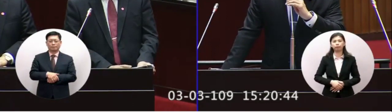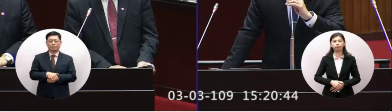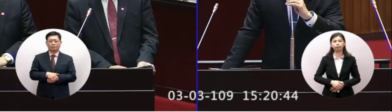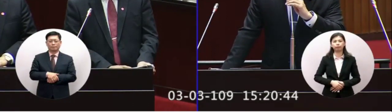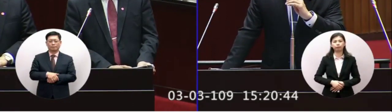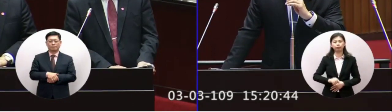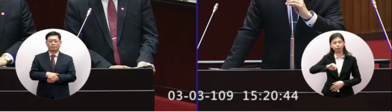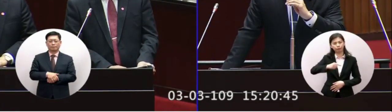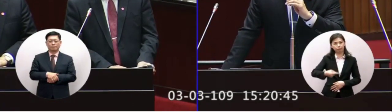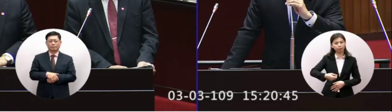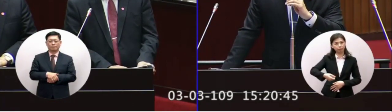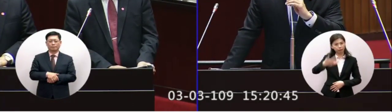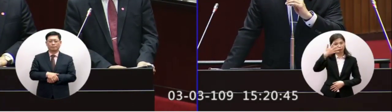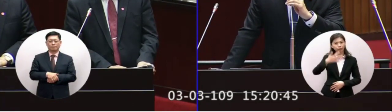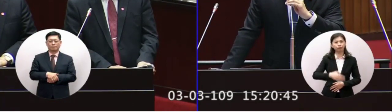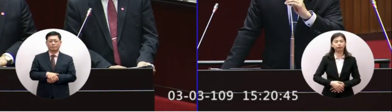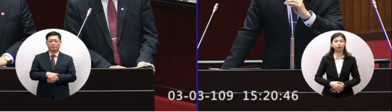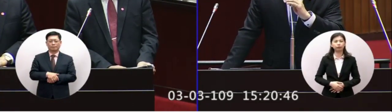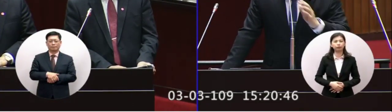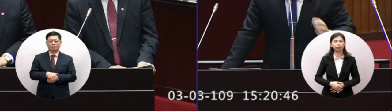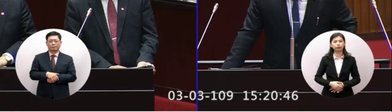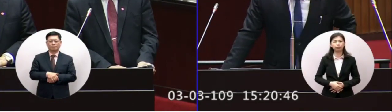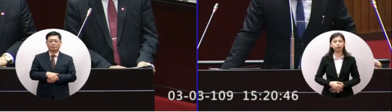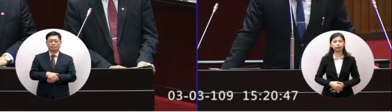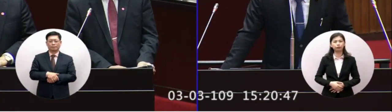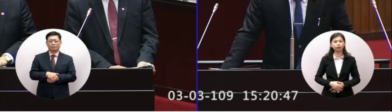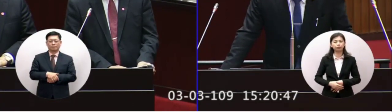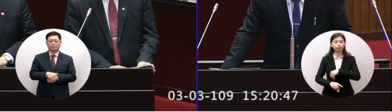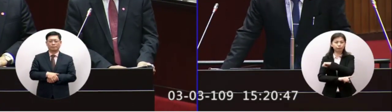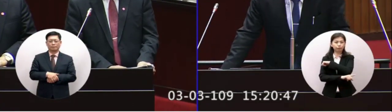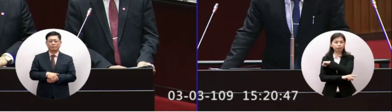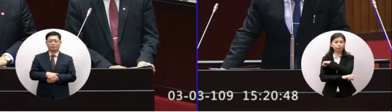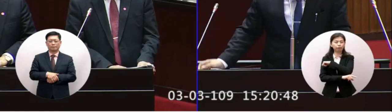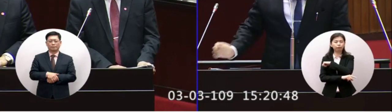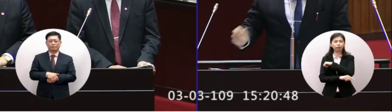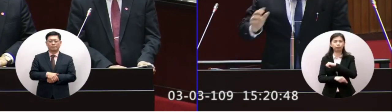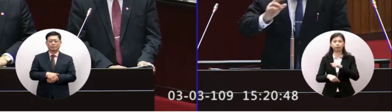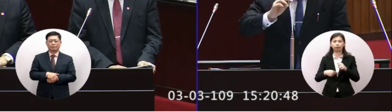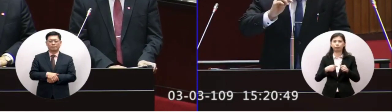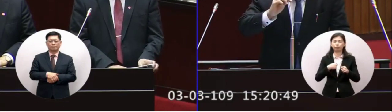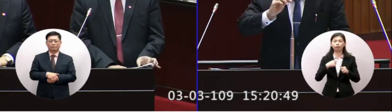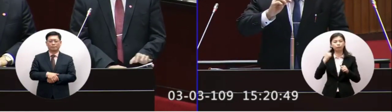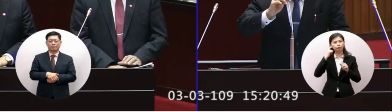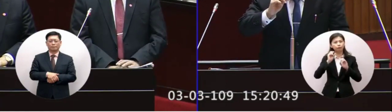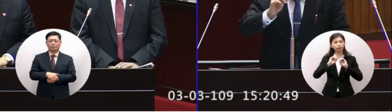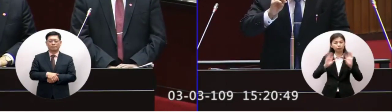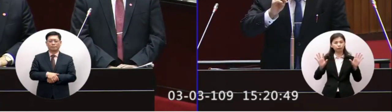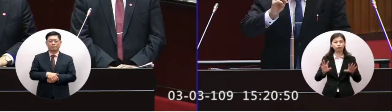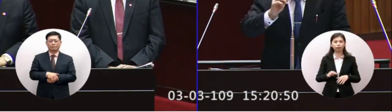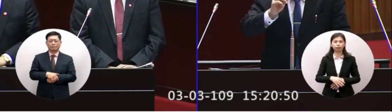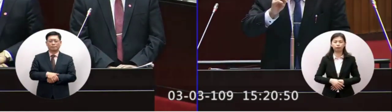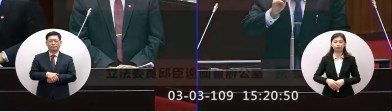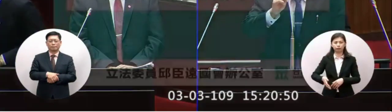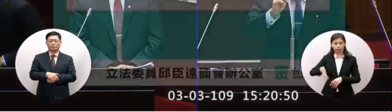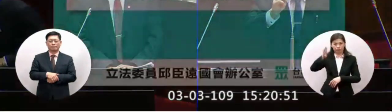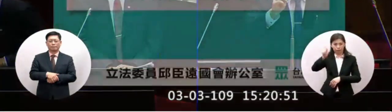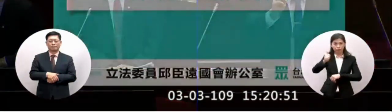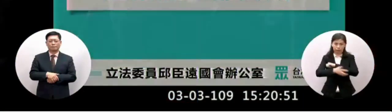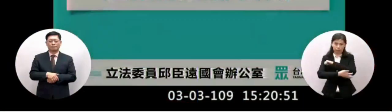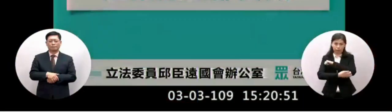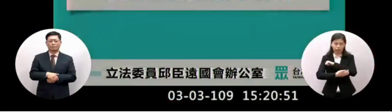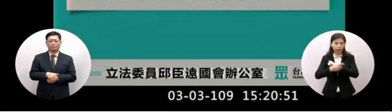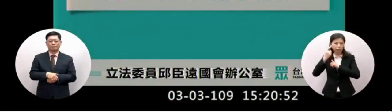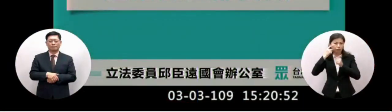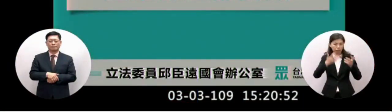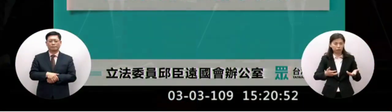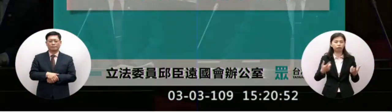OK， 然后再下一页。好，最后好，那最后我跟大家分享一个产业劳工都要顾，因为现在目